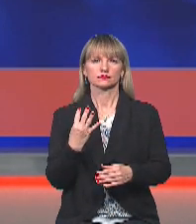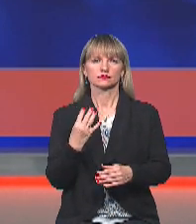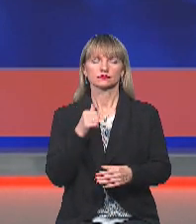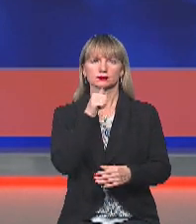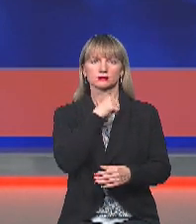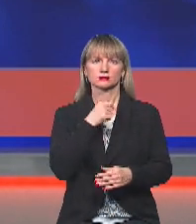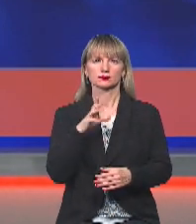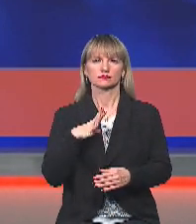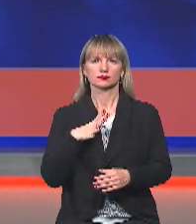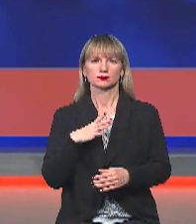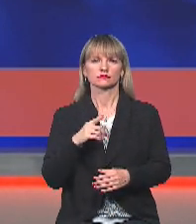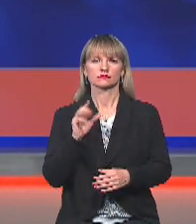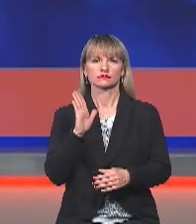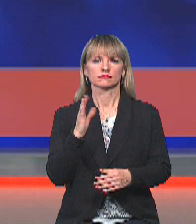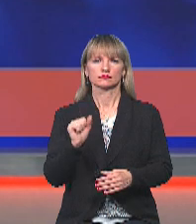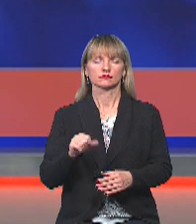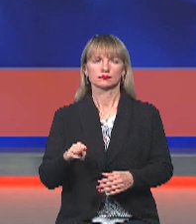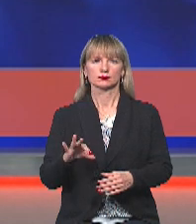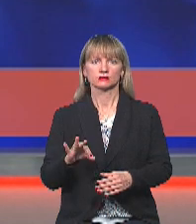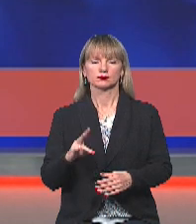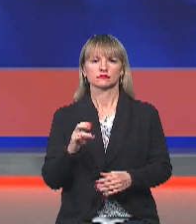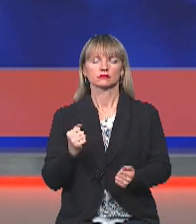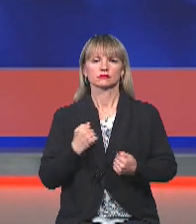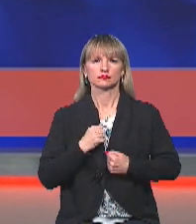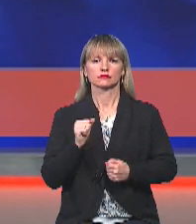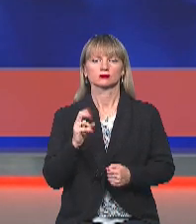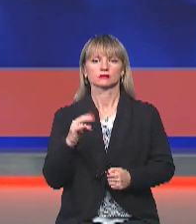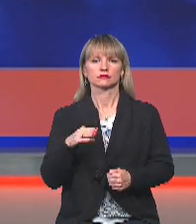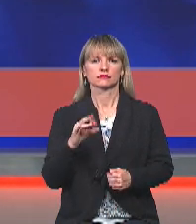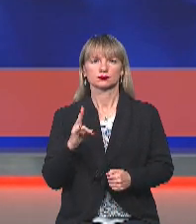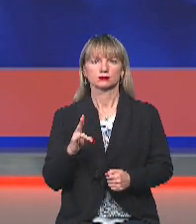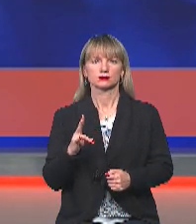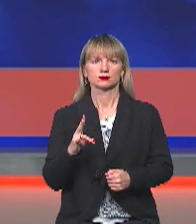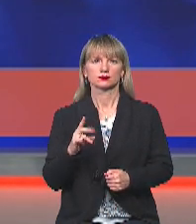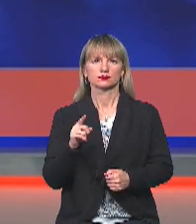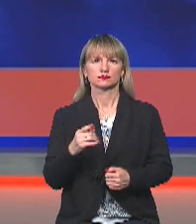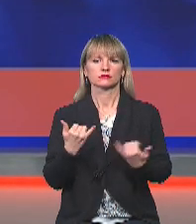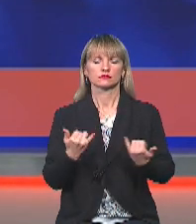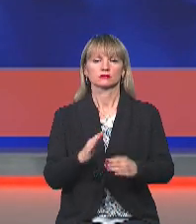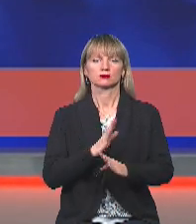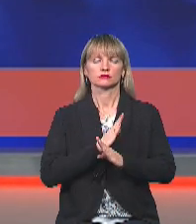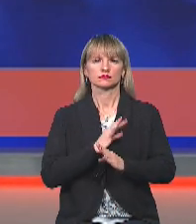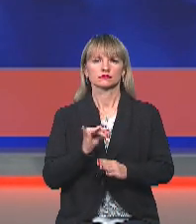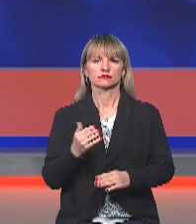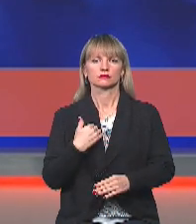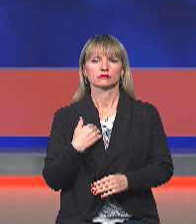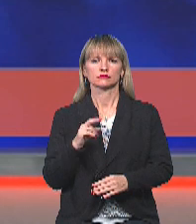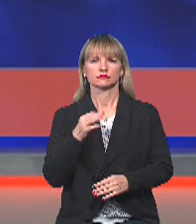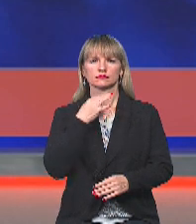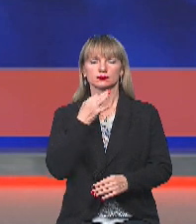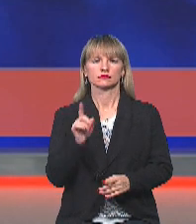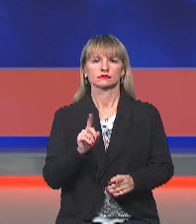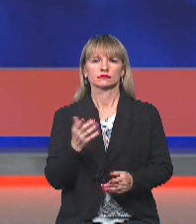14-15 рік вони перебували в АТО. На жаль, Антон зараз помер. І хотіла би сказати,